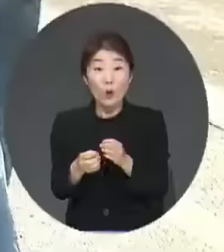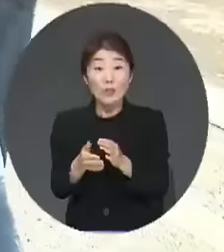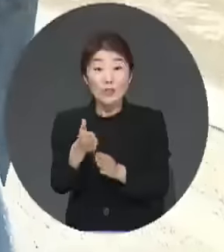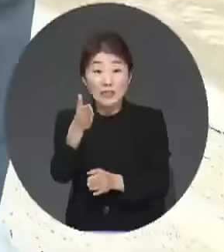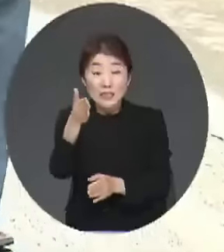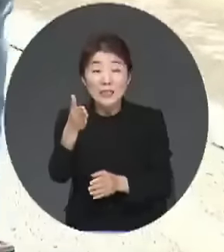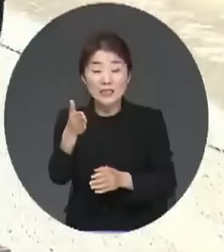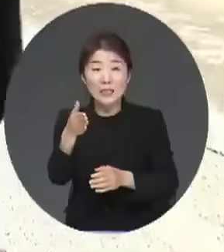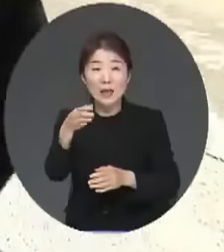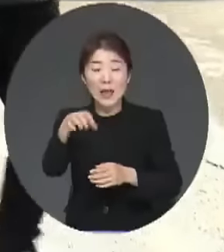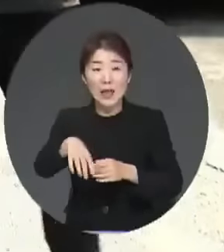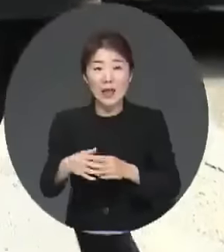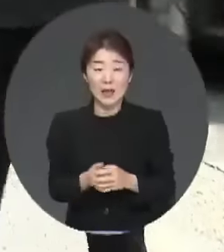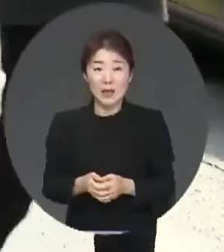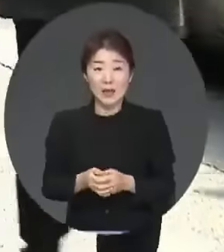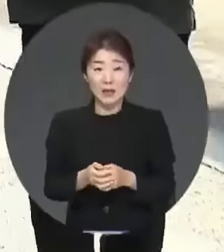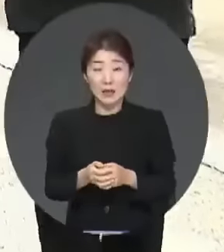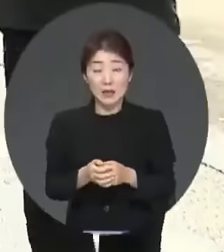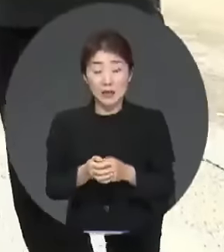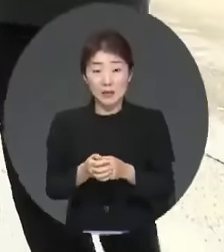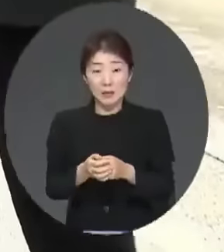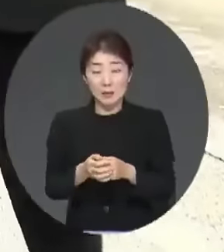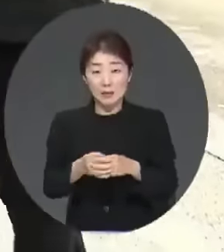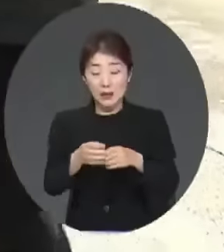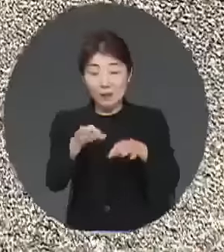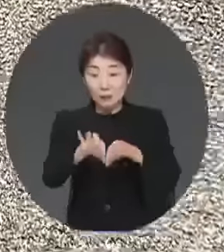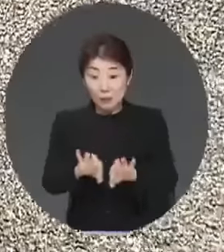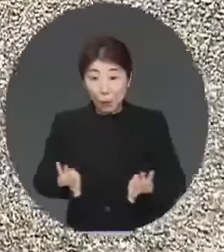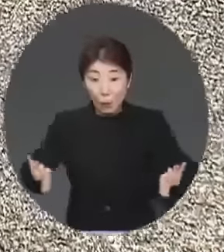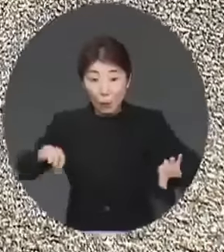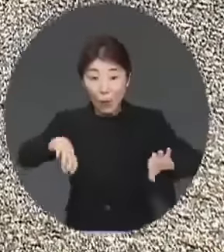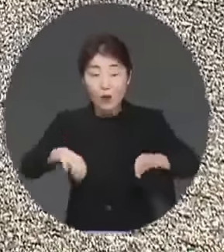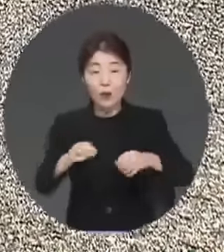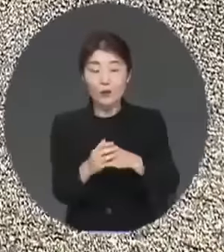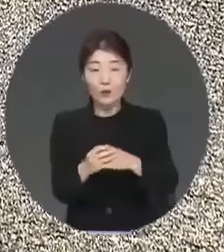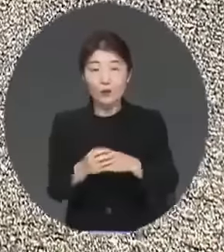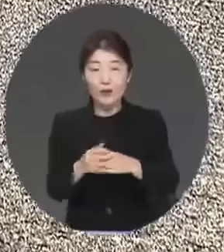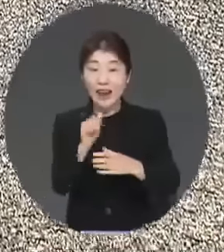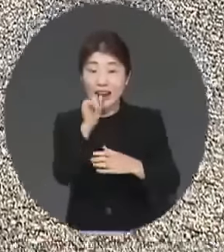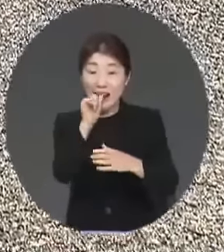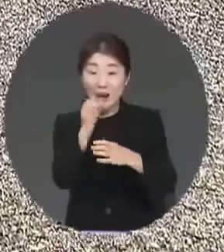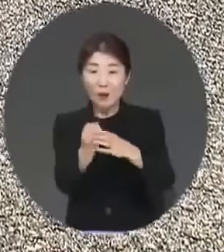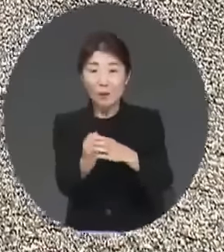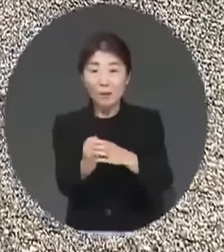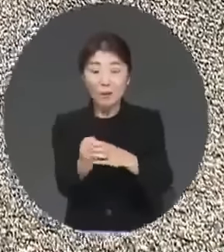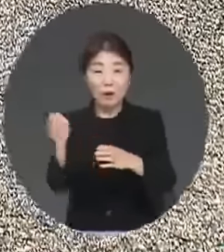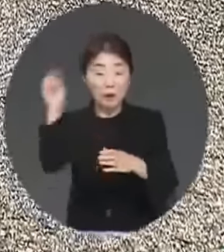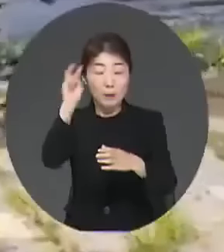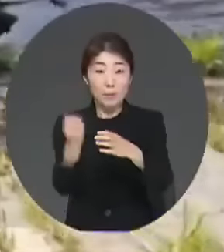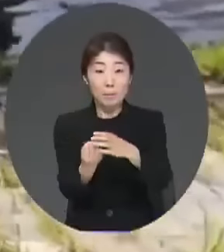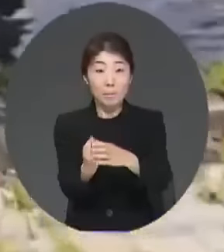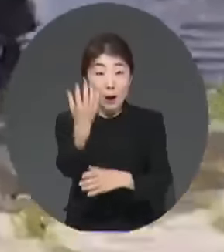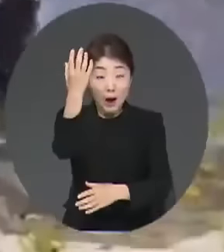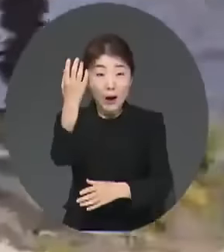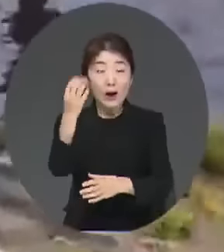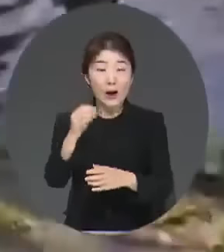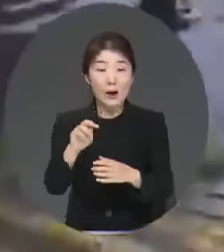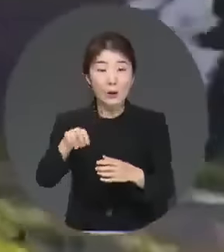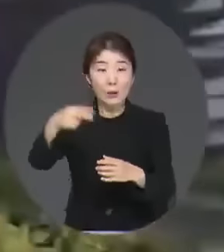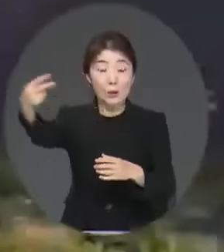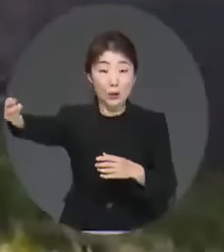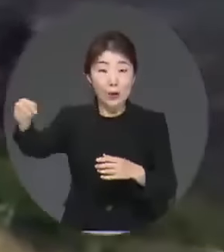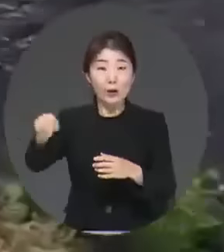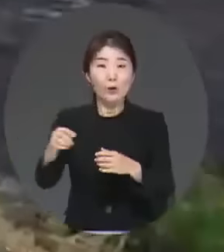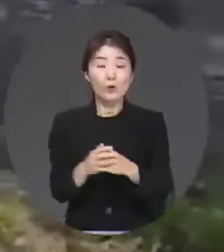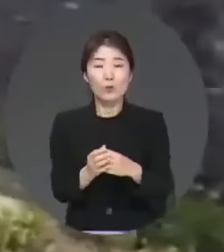제4 배수펌프장 앞 도로에 있던 맨홀 뚜껑이 갑자기 펑 소리와 함께 5m 밖으로 튕겨져 나가더니 하수가 솟구친